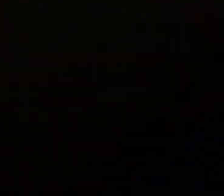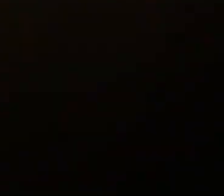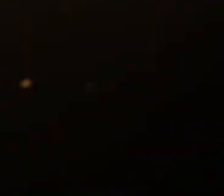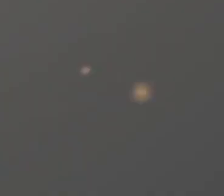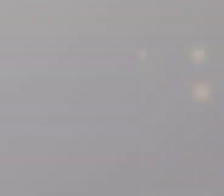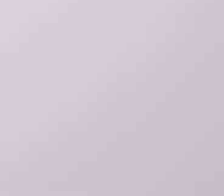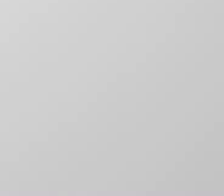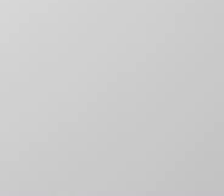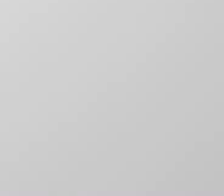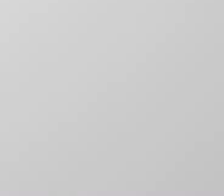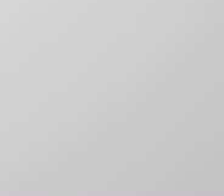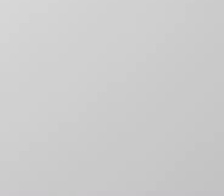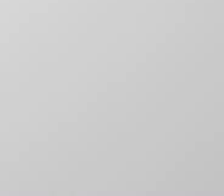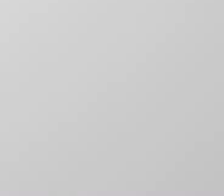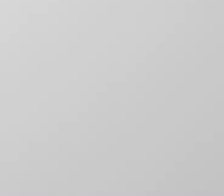e-learning